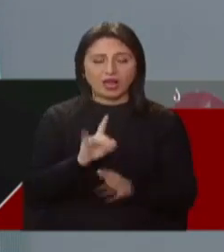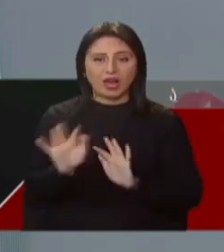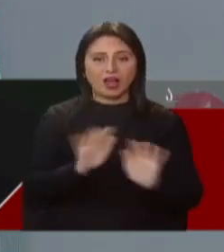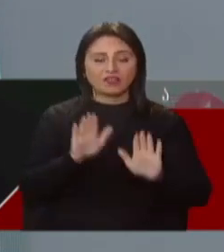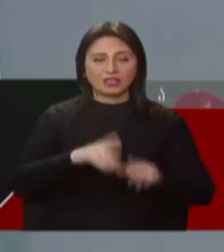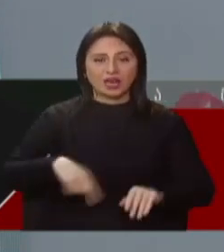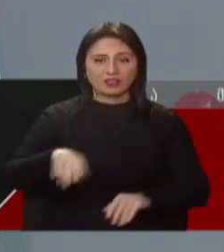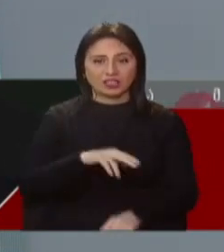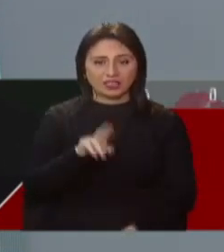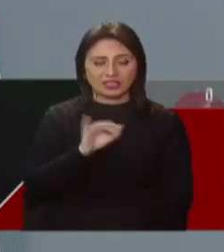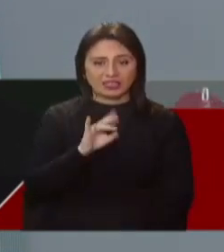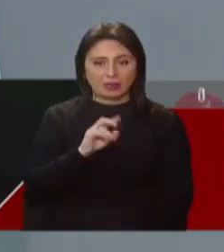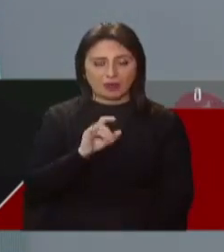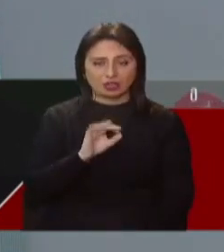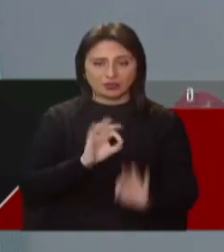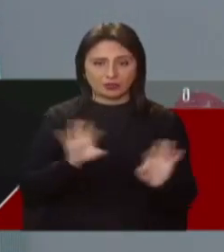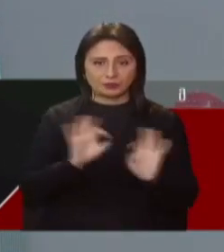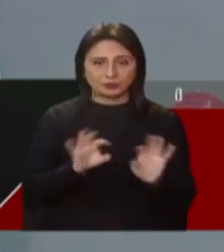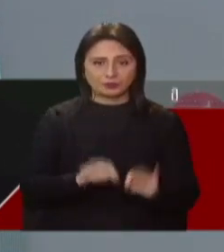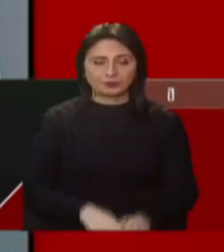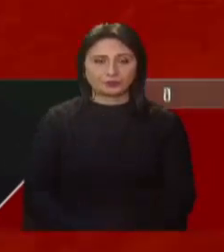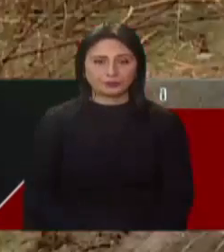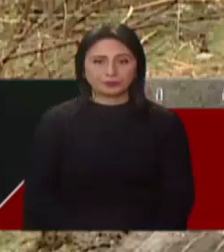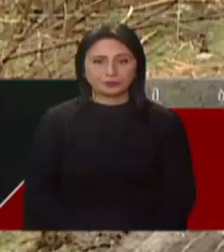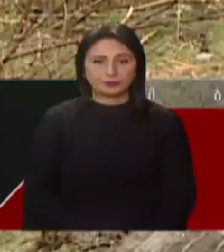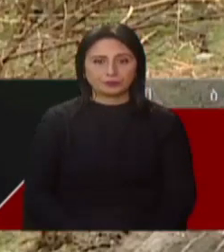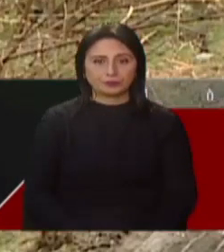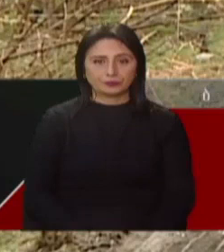Ravitareba adgilze Jana Didebashvili kvetvis.